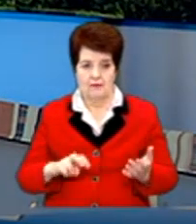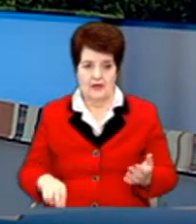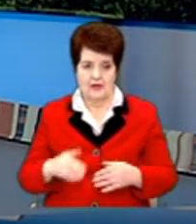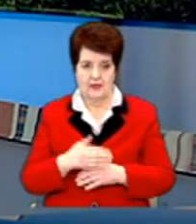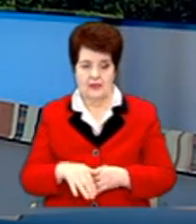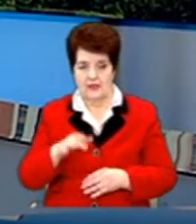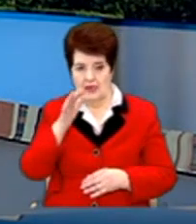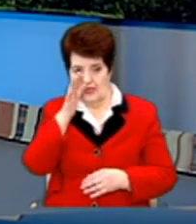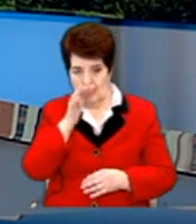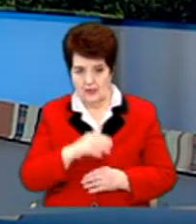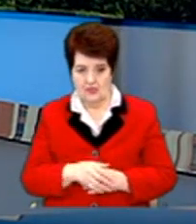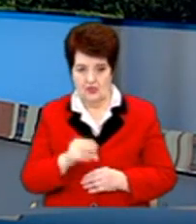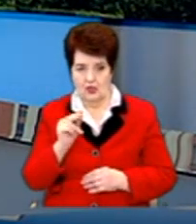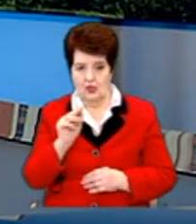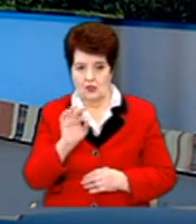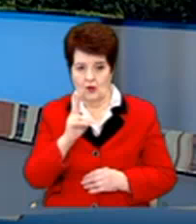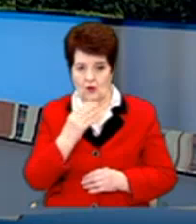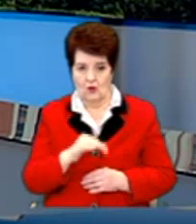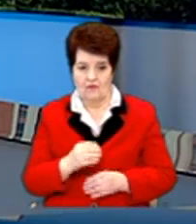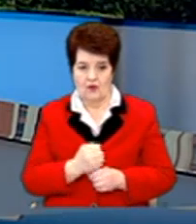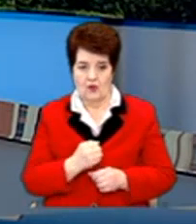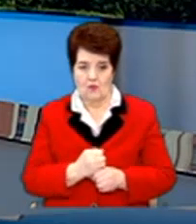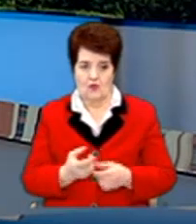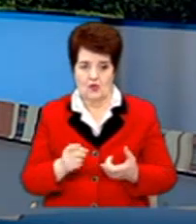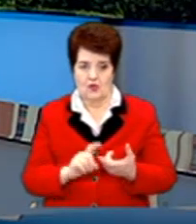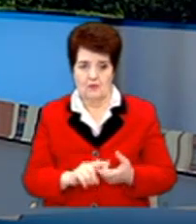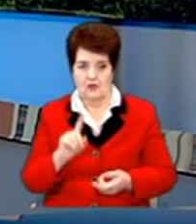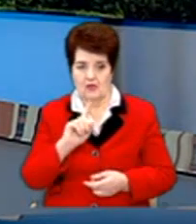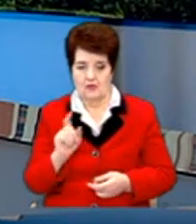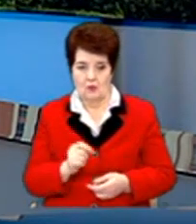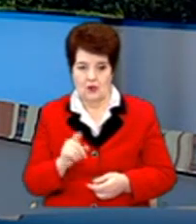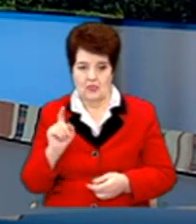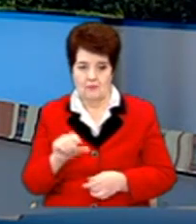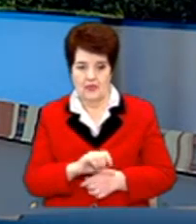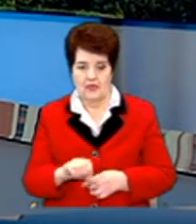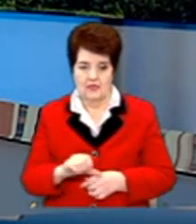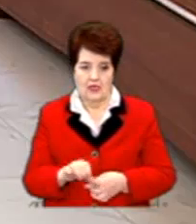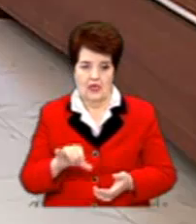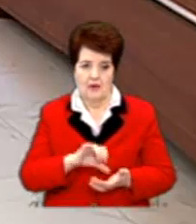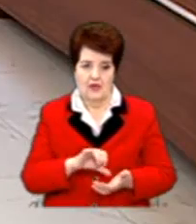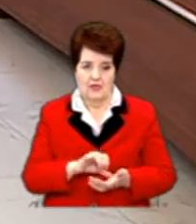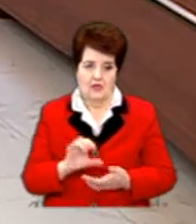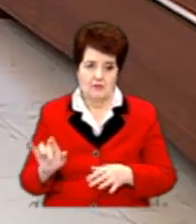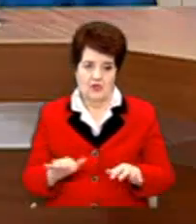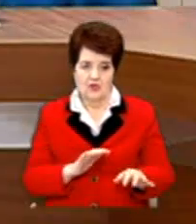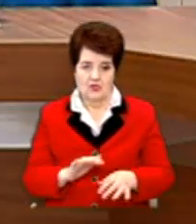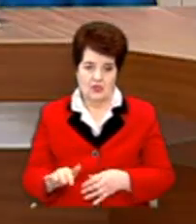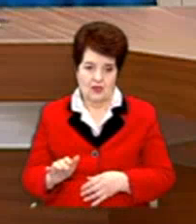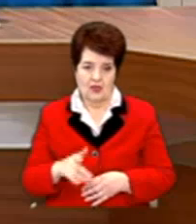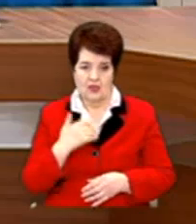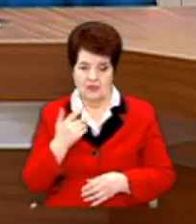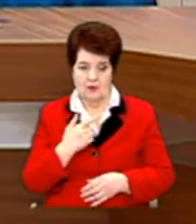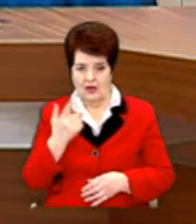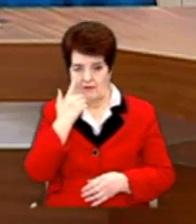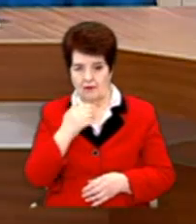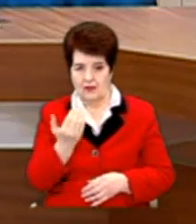externe de la Chișinău, Aureliu Ciocoi, după declarația făcută în legătură cu războiul de pe Nistru. Reprezentanții mișcării condamnă cu vehemență